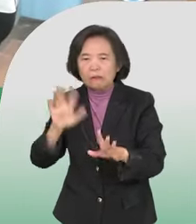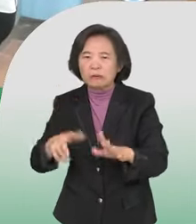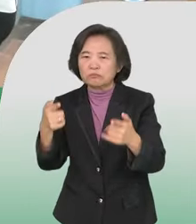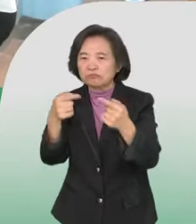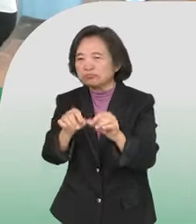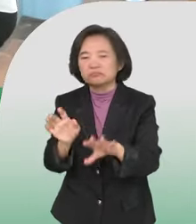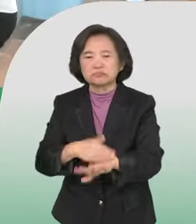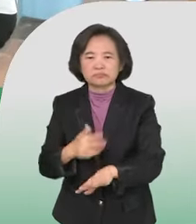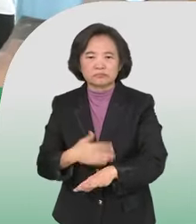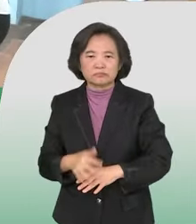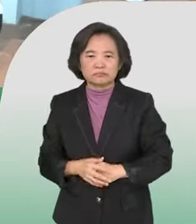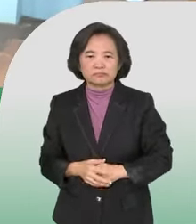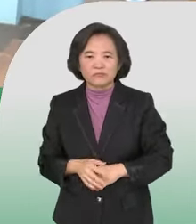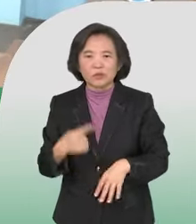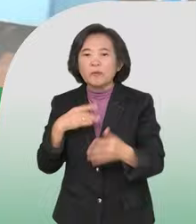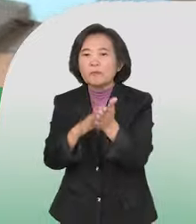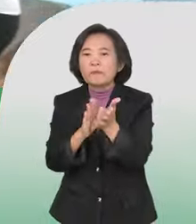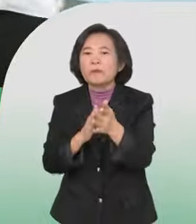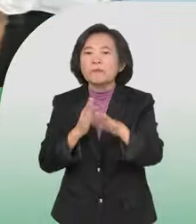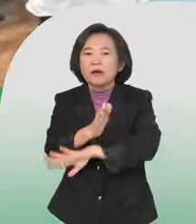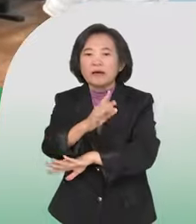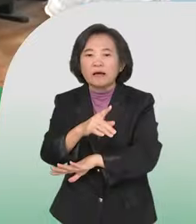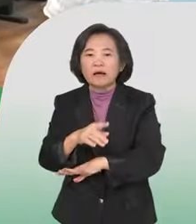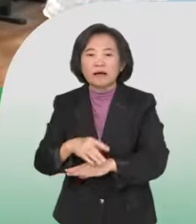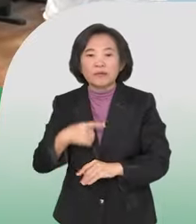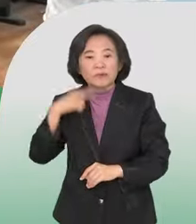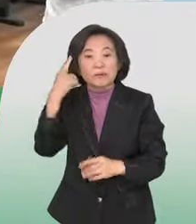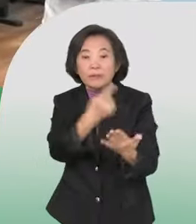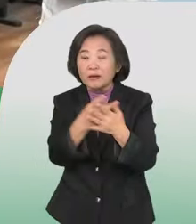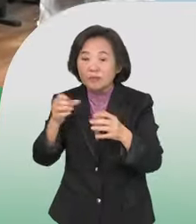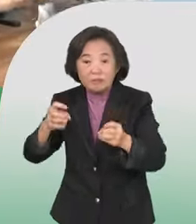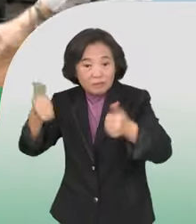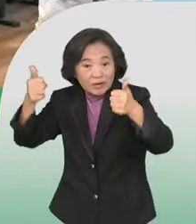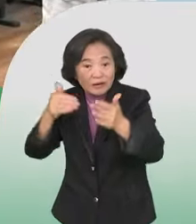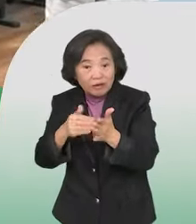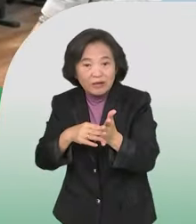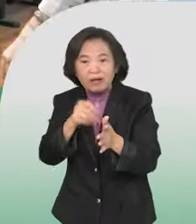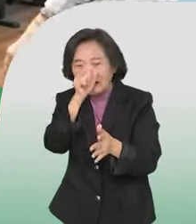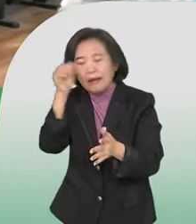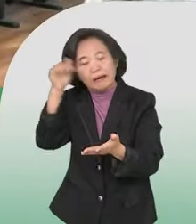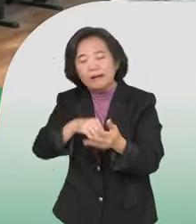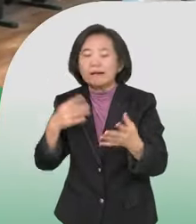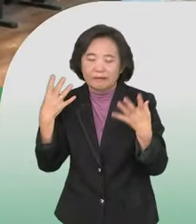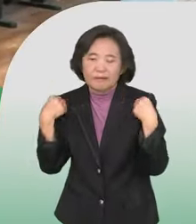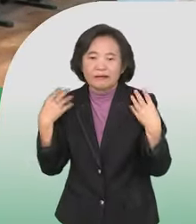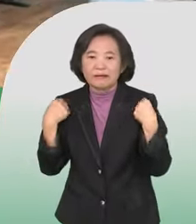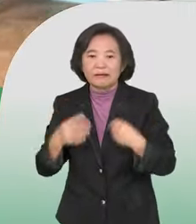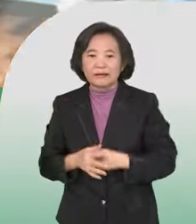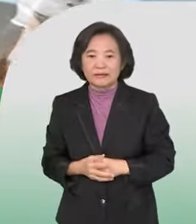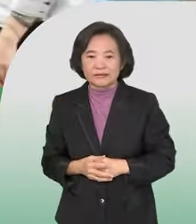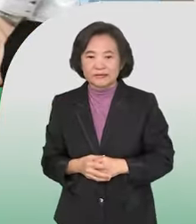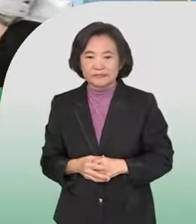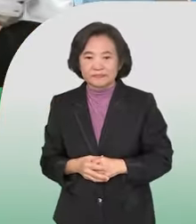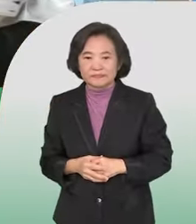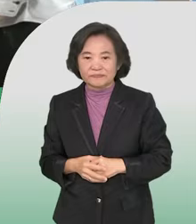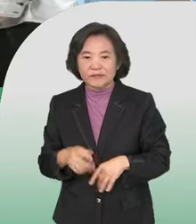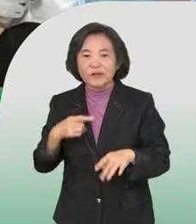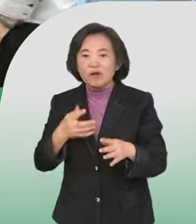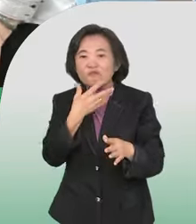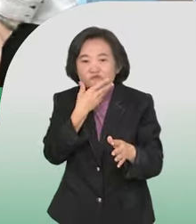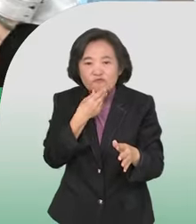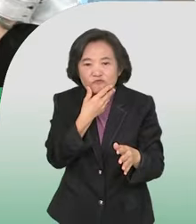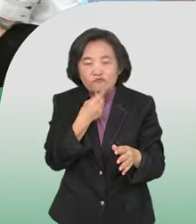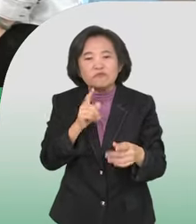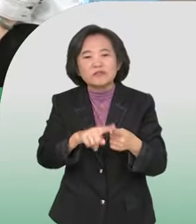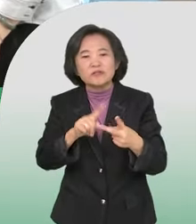们拍手通过吧。因为 我觉得说，如果现在有公司，我们就可以让他们先上手。那就 他有了福利哈，该